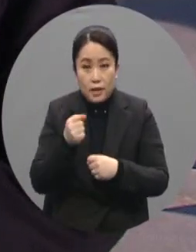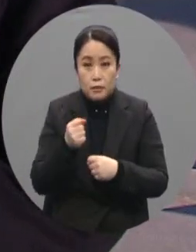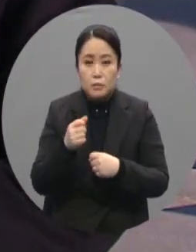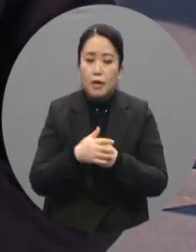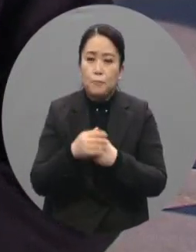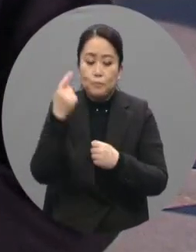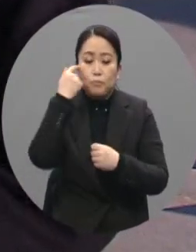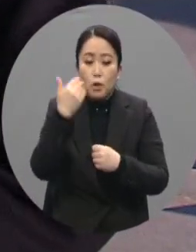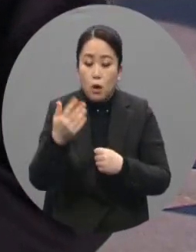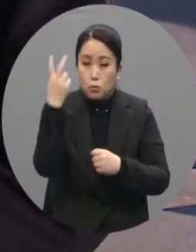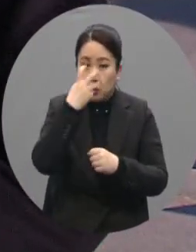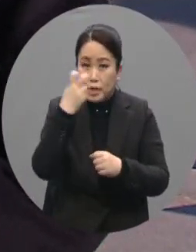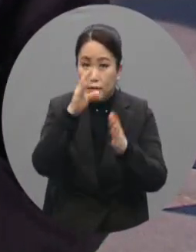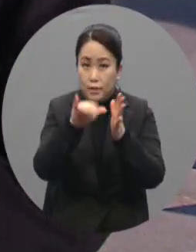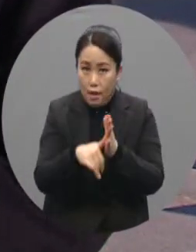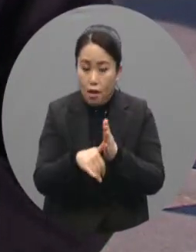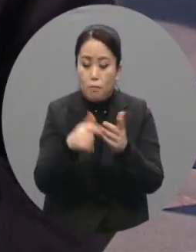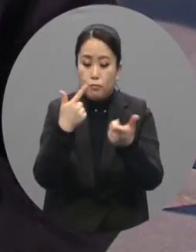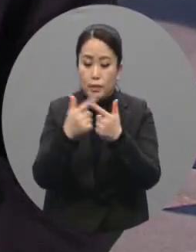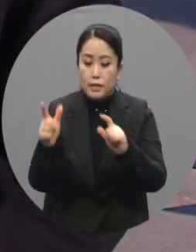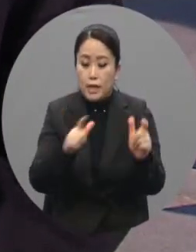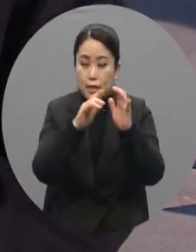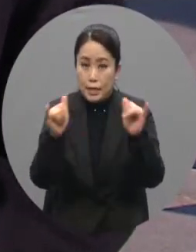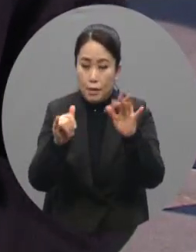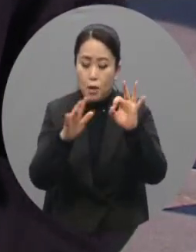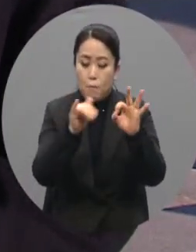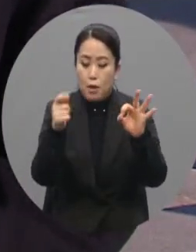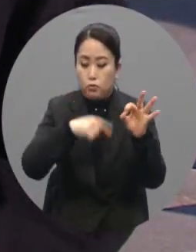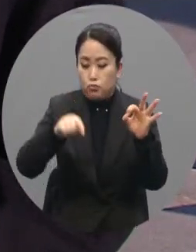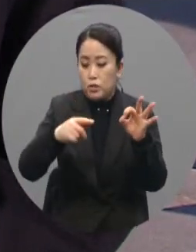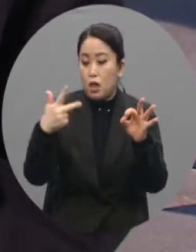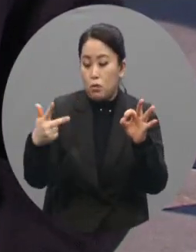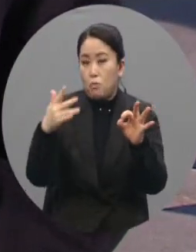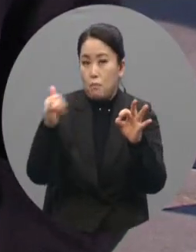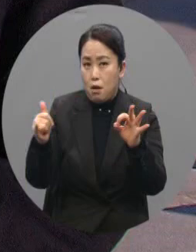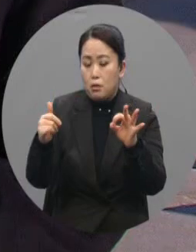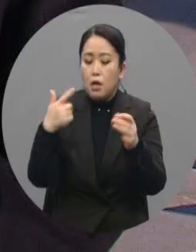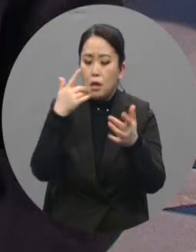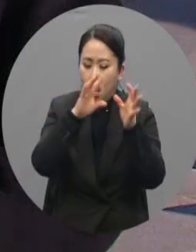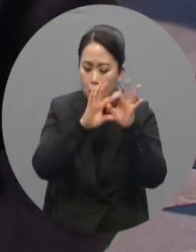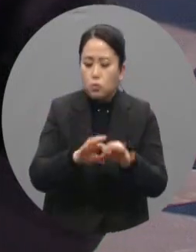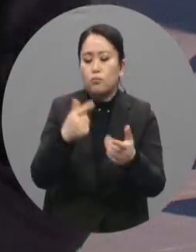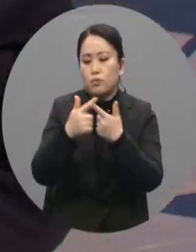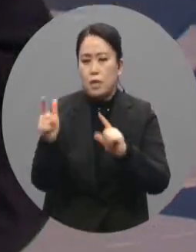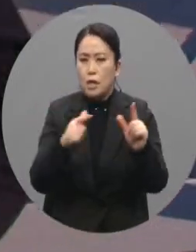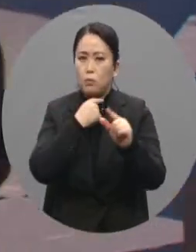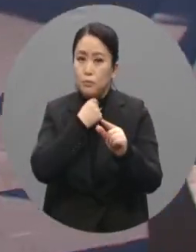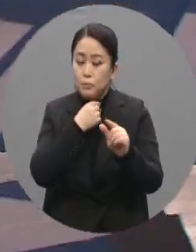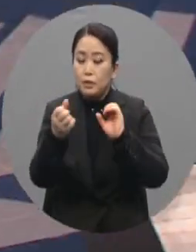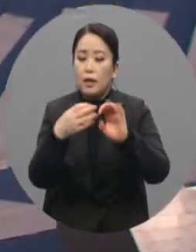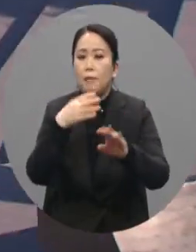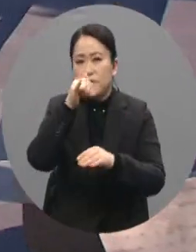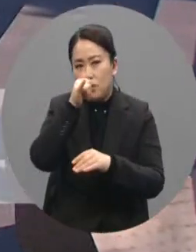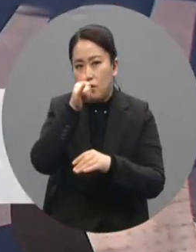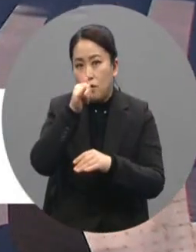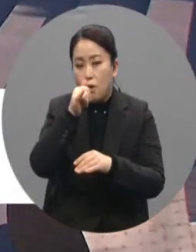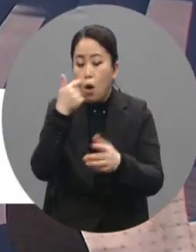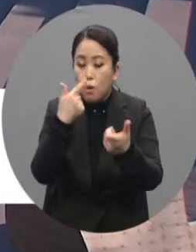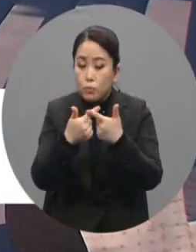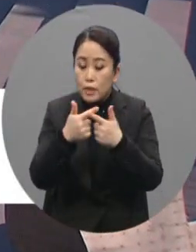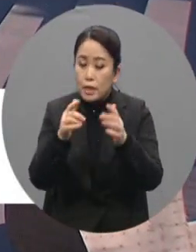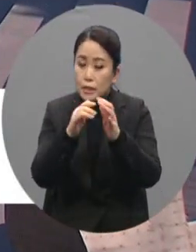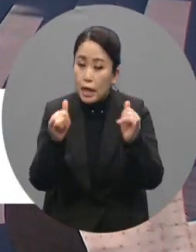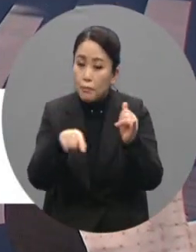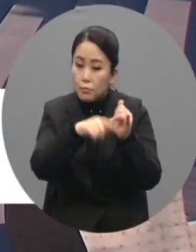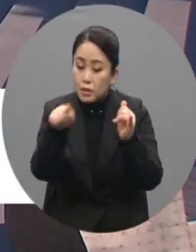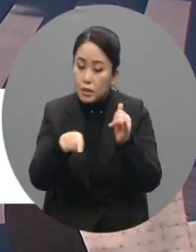사람 10명 중 7명은 계속해서 부산에 살고 싶다 이렇게 대답했다고 합니다. 부산 사람들은 지방에 산다는 걸 어떻게